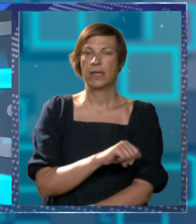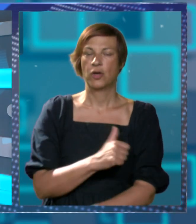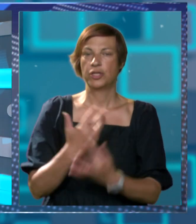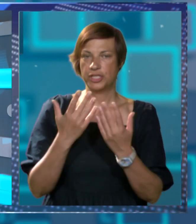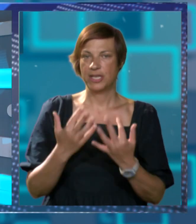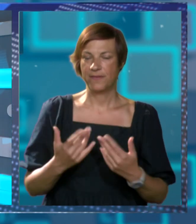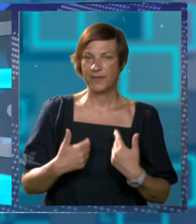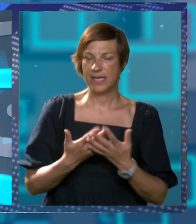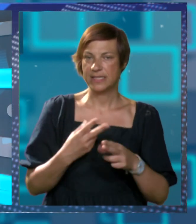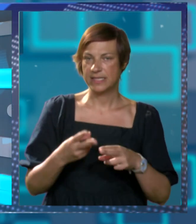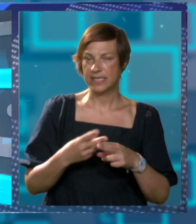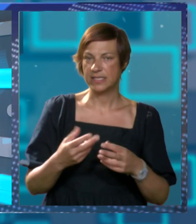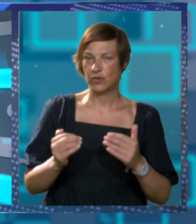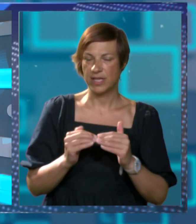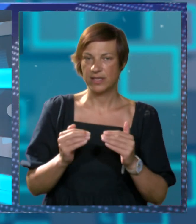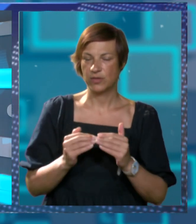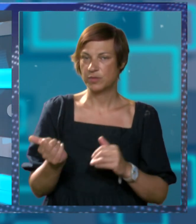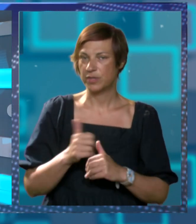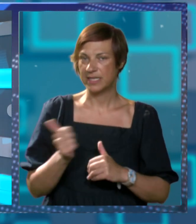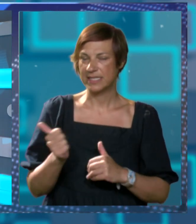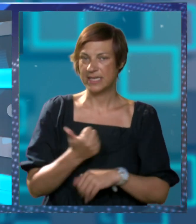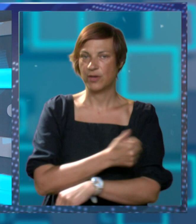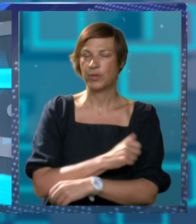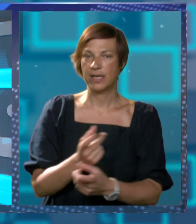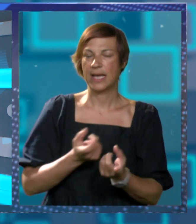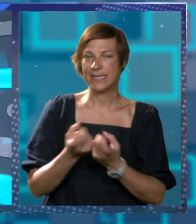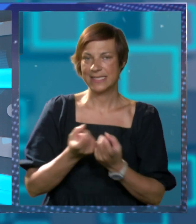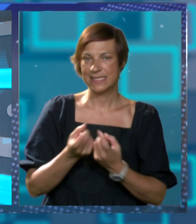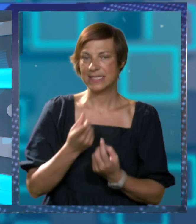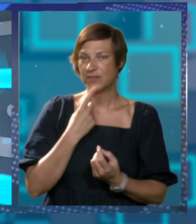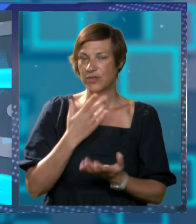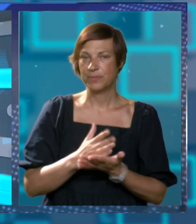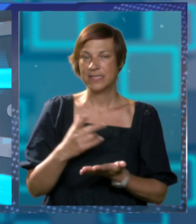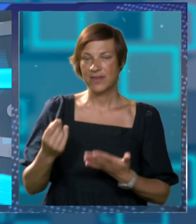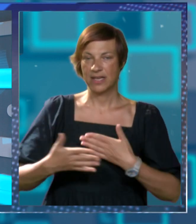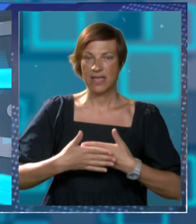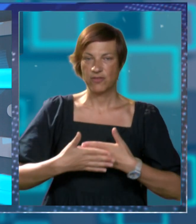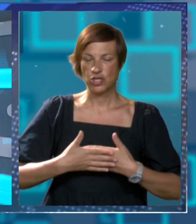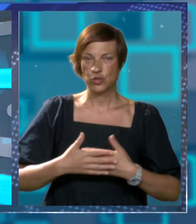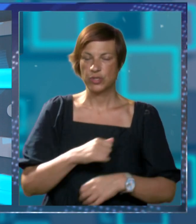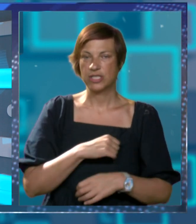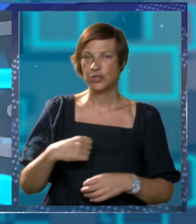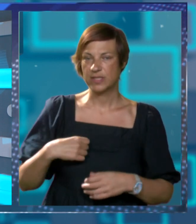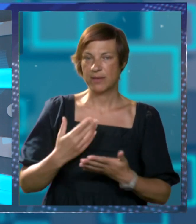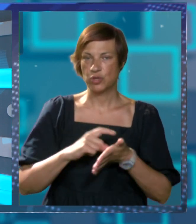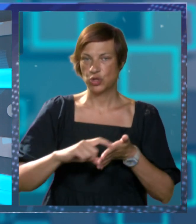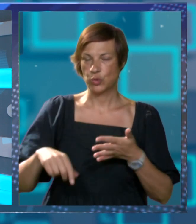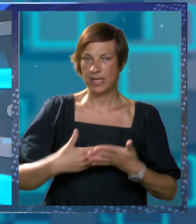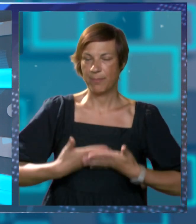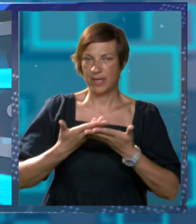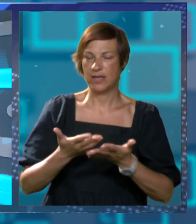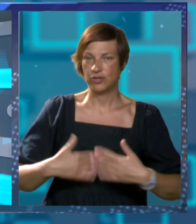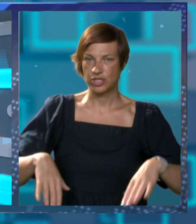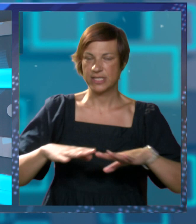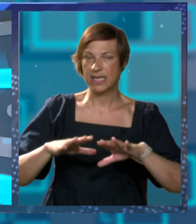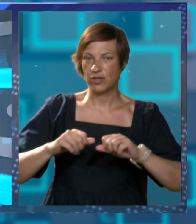Godišnji financijski izvještaj, rezultati, usporedba s rekordnim godinama, ali i izazovi s kojima se svakodnevno susreću, samo su neke od tema na